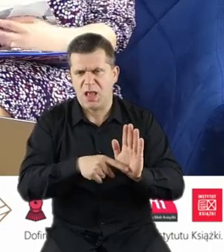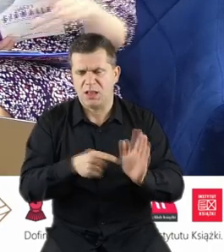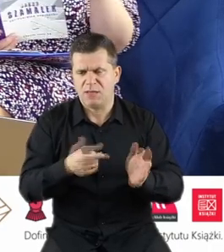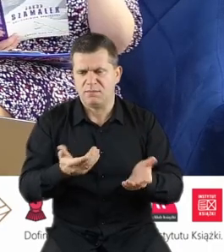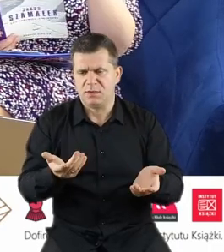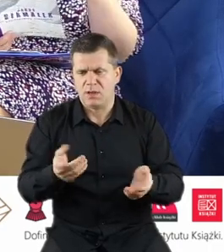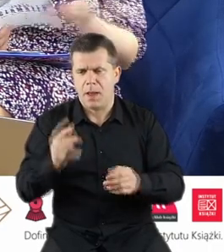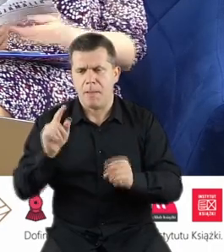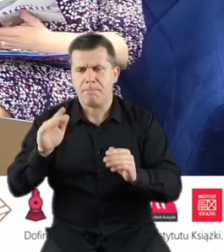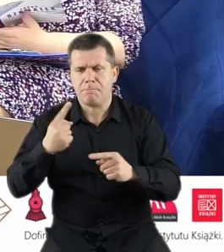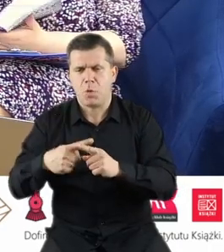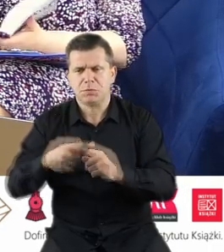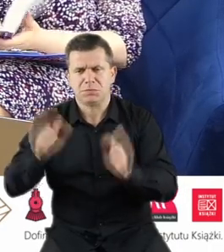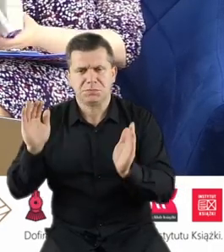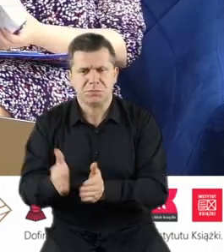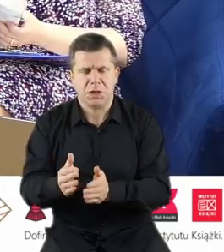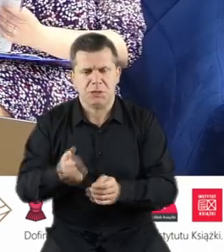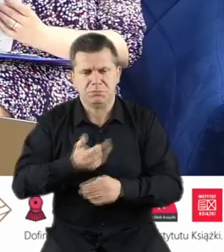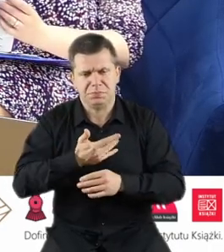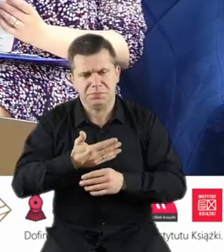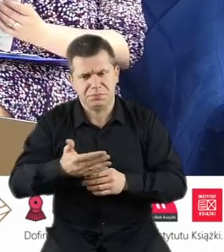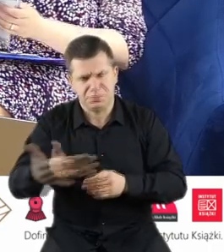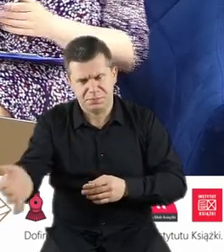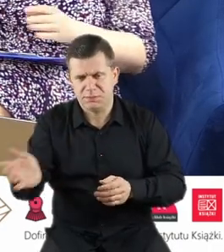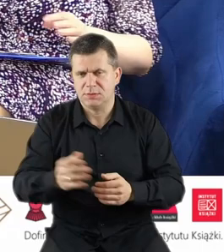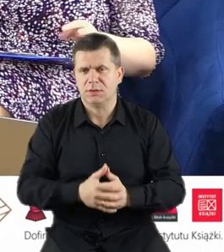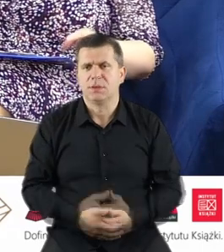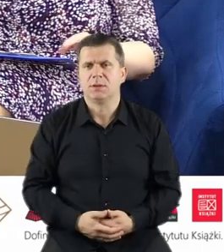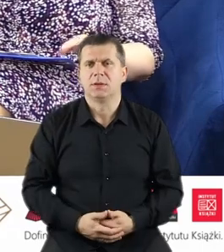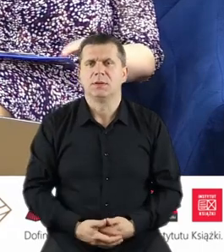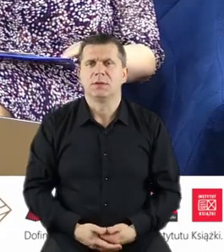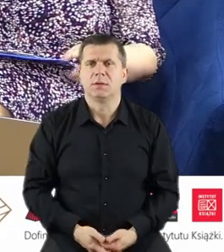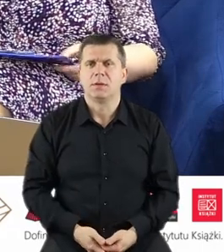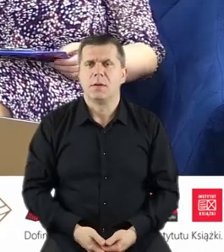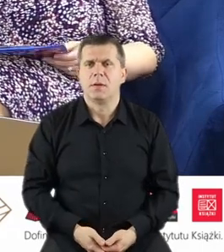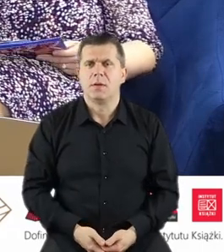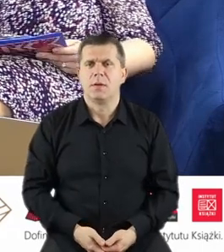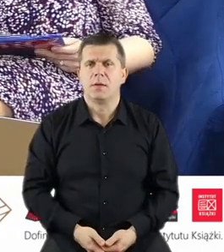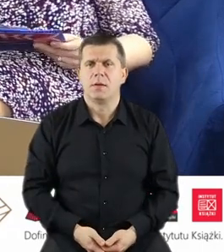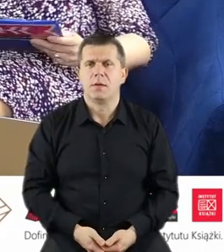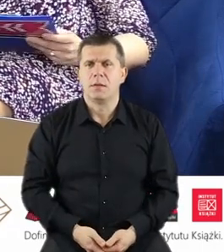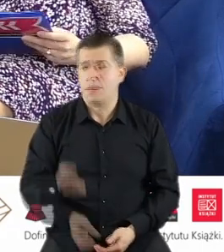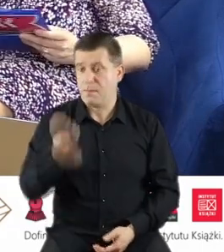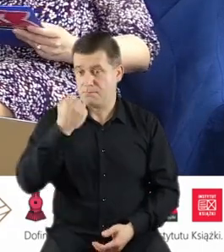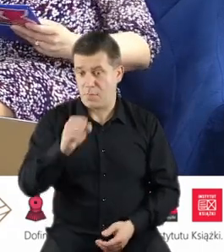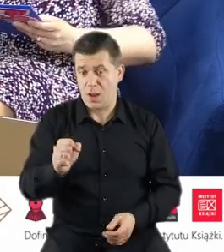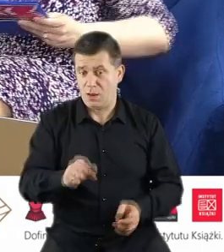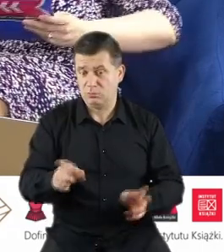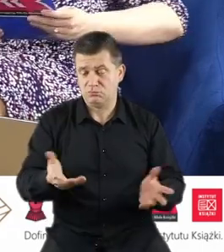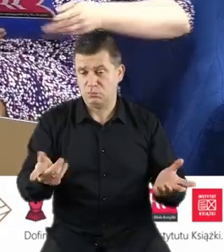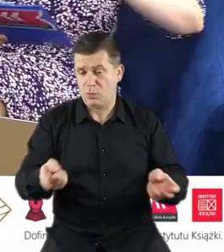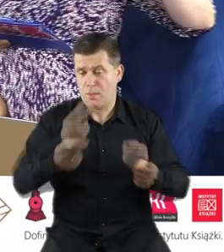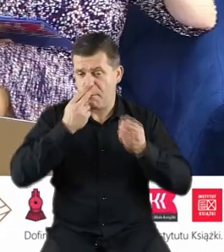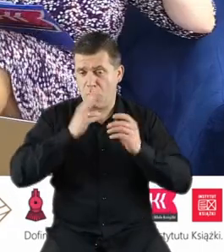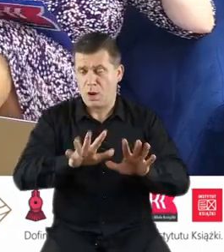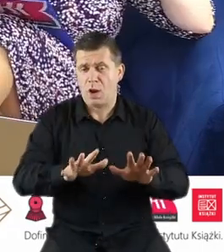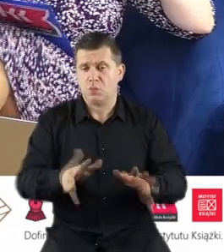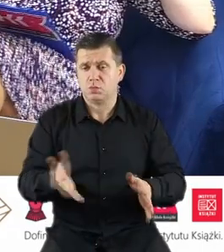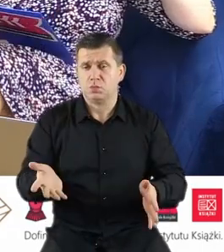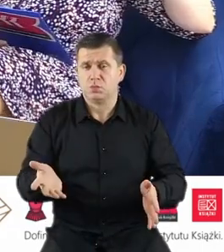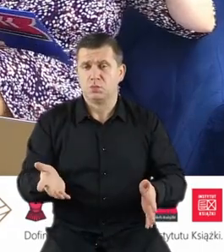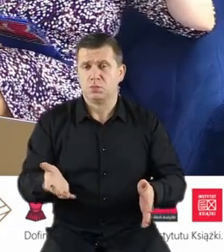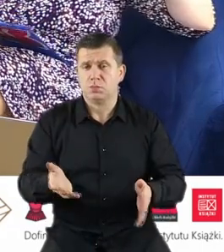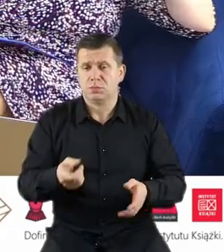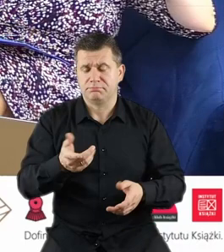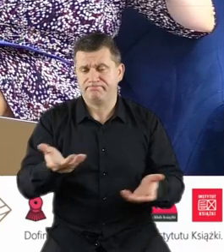pozytywnym i tak dalej, i tak dalej. Bardzo obnażające, tak jak wspominałam. Czy